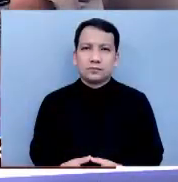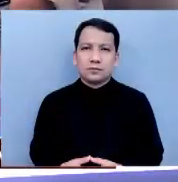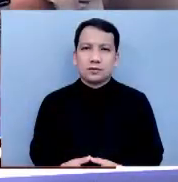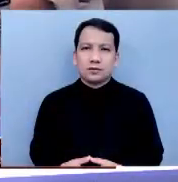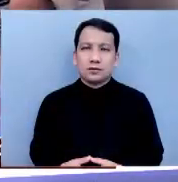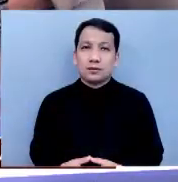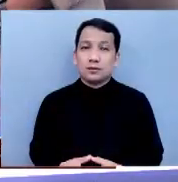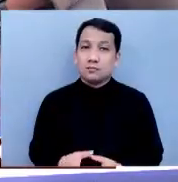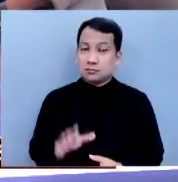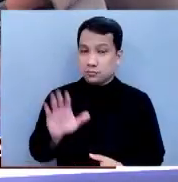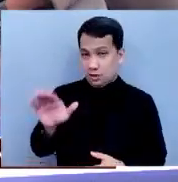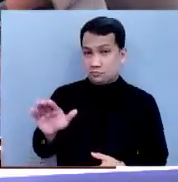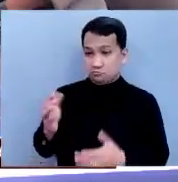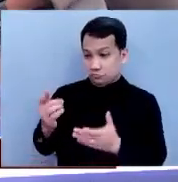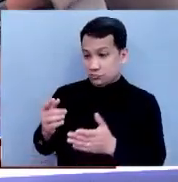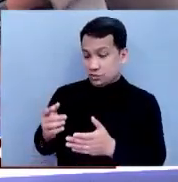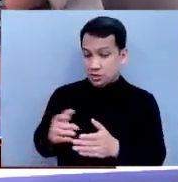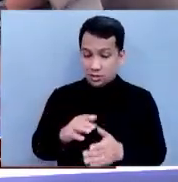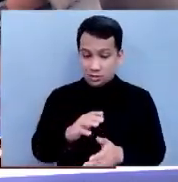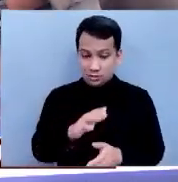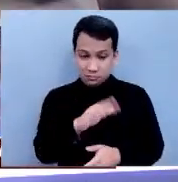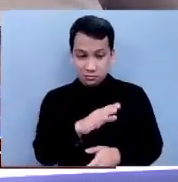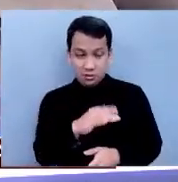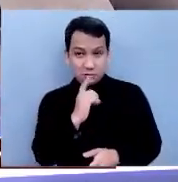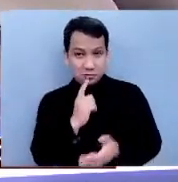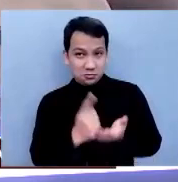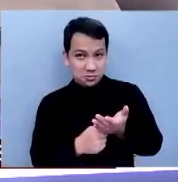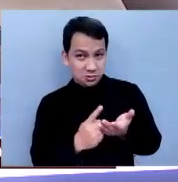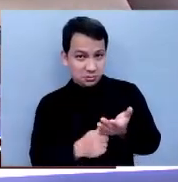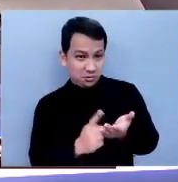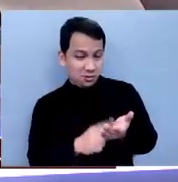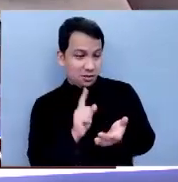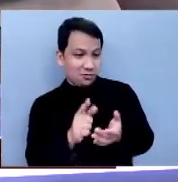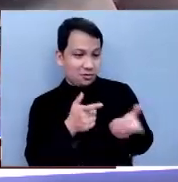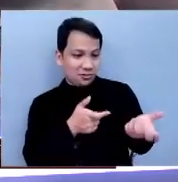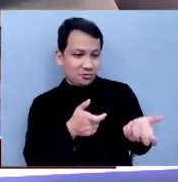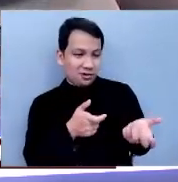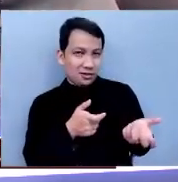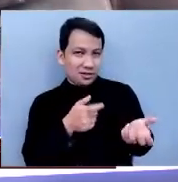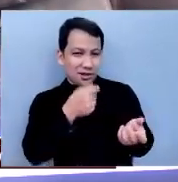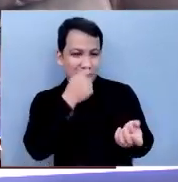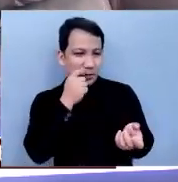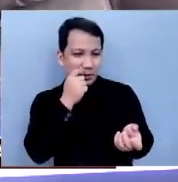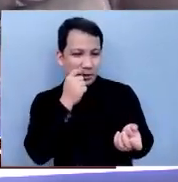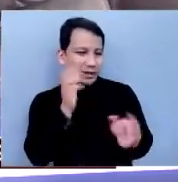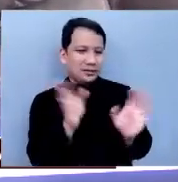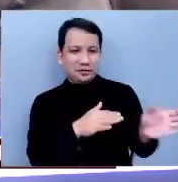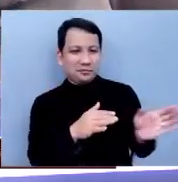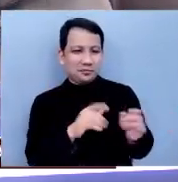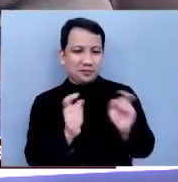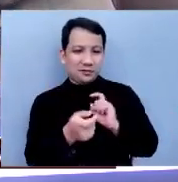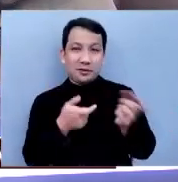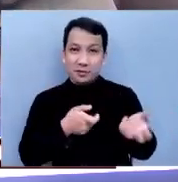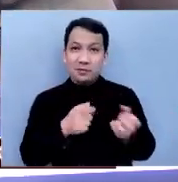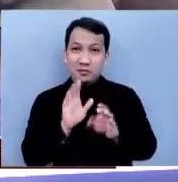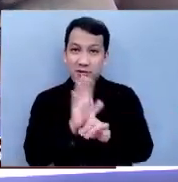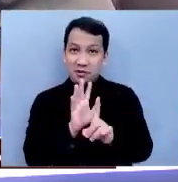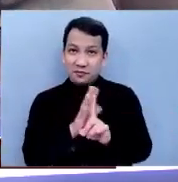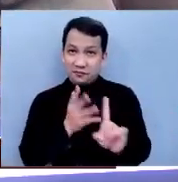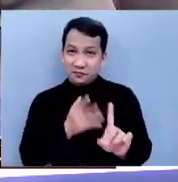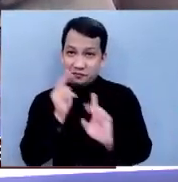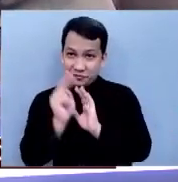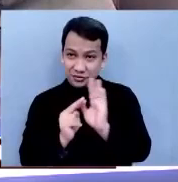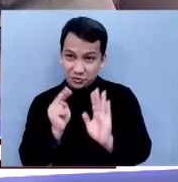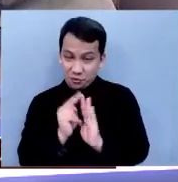Bok, pag-usapan natin yung bigote, ay, yung mga baril. Ano yung Senator Robin Padilla na viral ngayon yung kanyang Facebook video kung